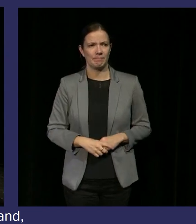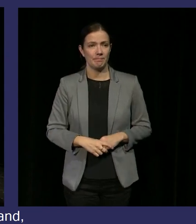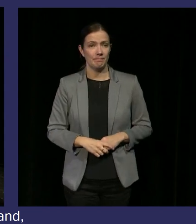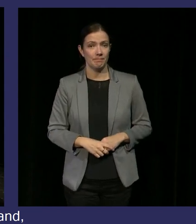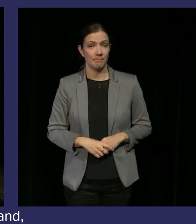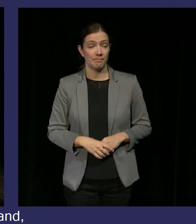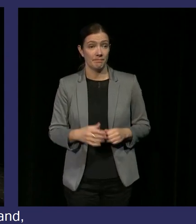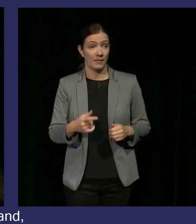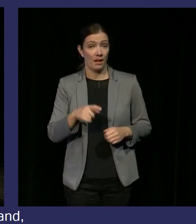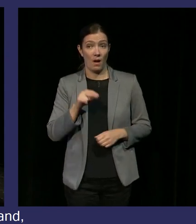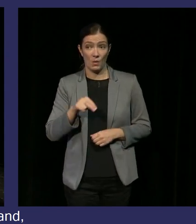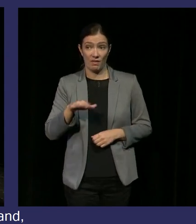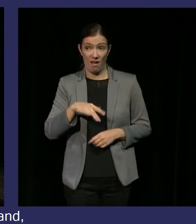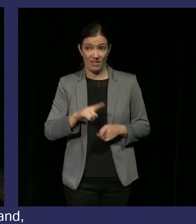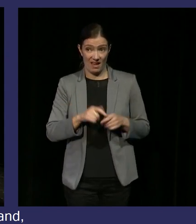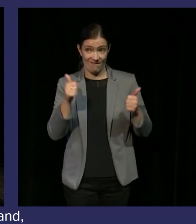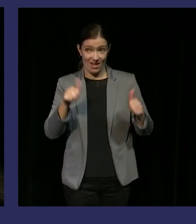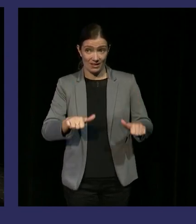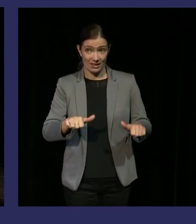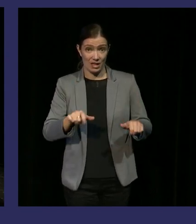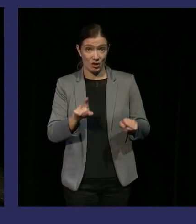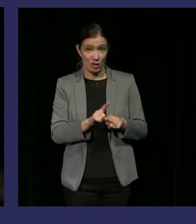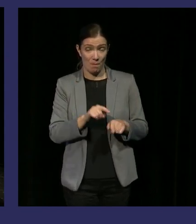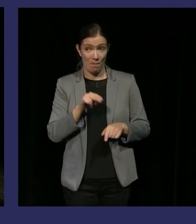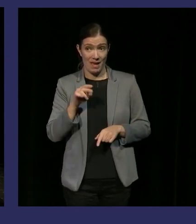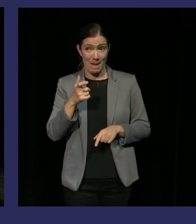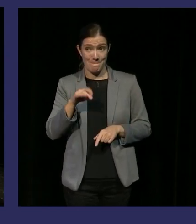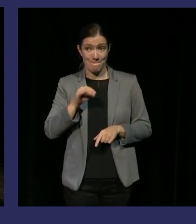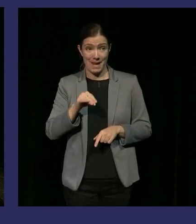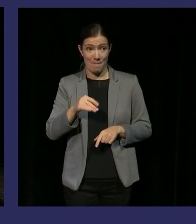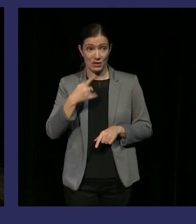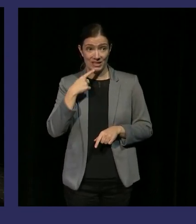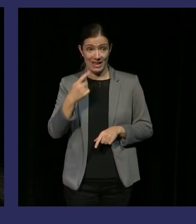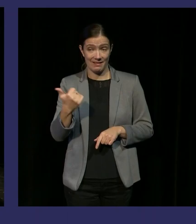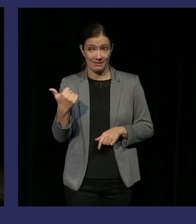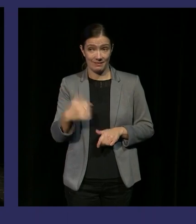vanskelig, Nodeland, som Melbu skal ha til?